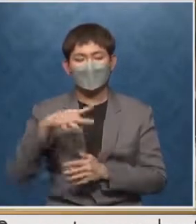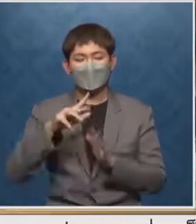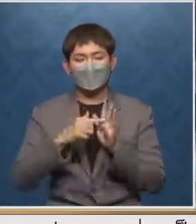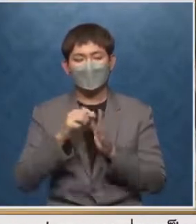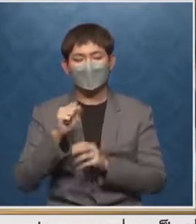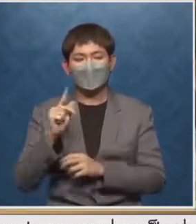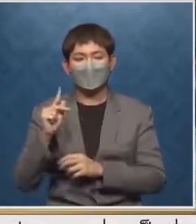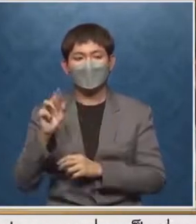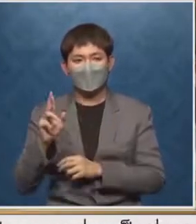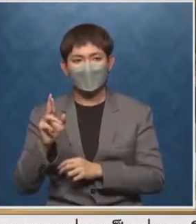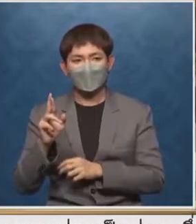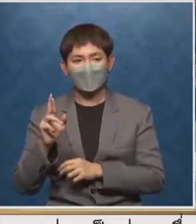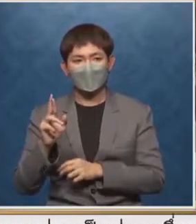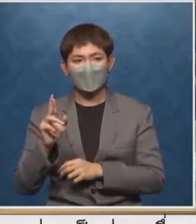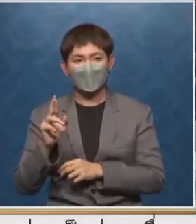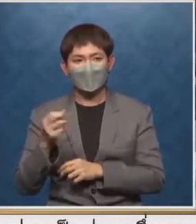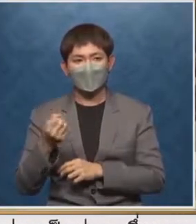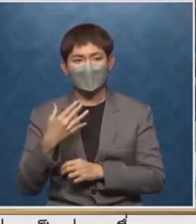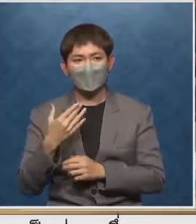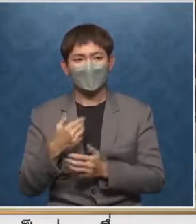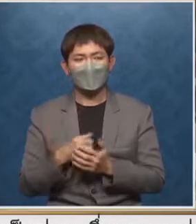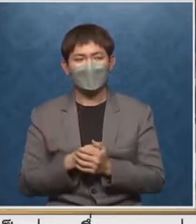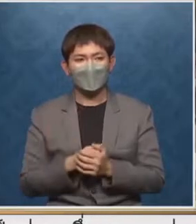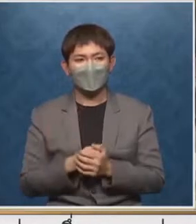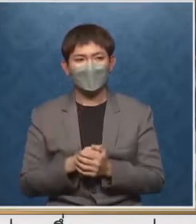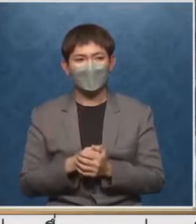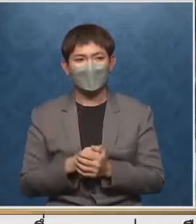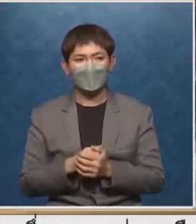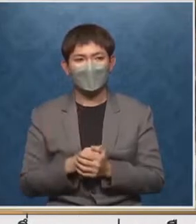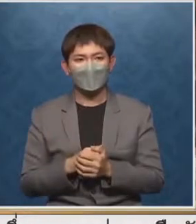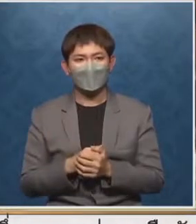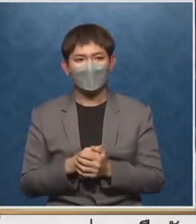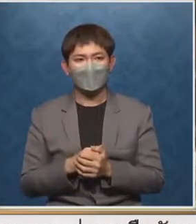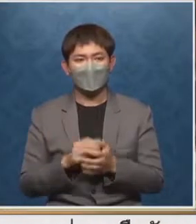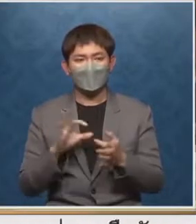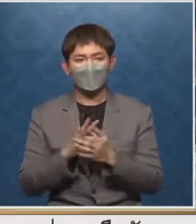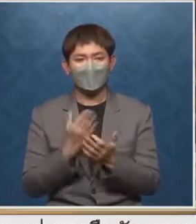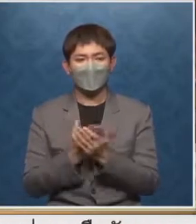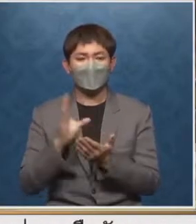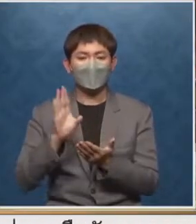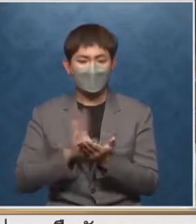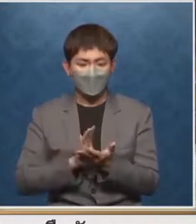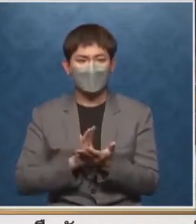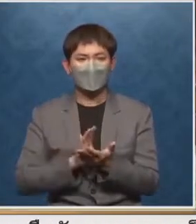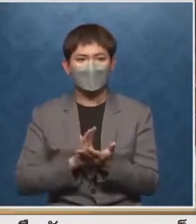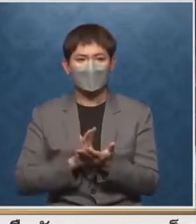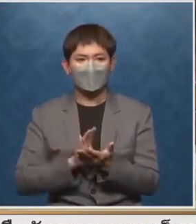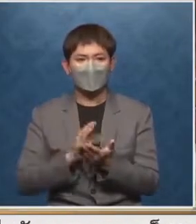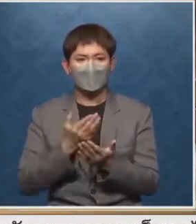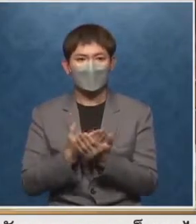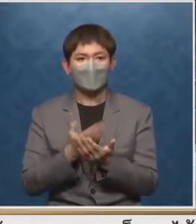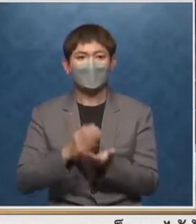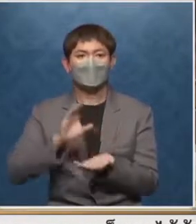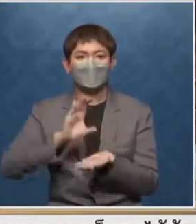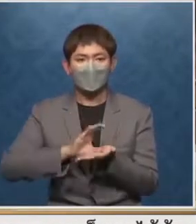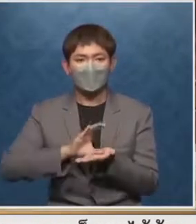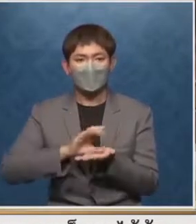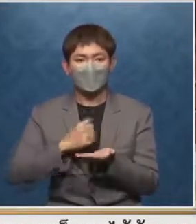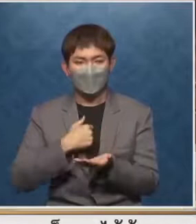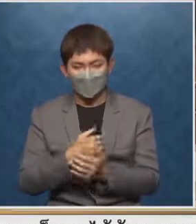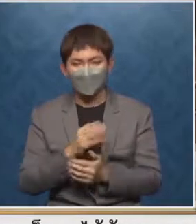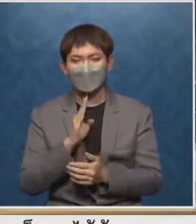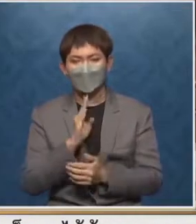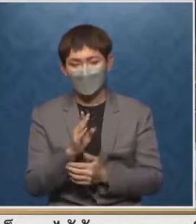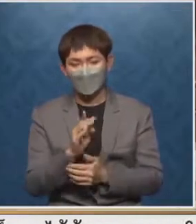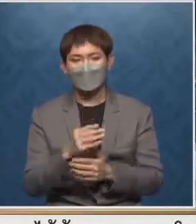ะครับเงินเจริญกุลท่านพูดถึงเรื่องงบประมาณของกองทุนนะครับต้องขอเรียนว่ากองทุนพัฒนา